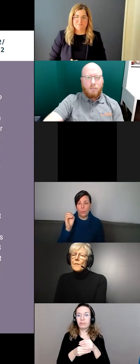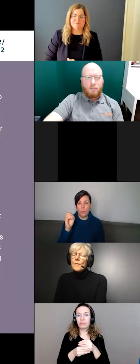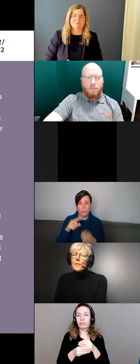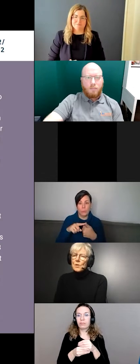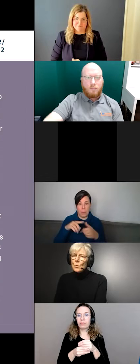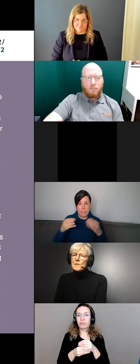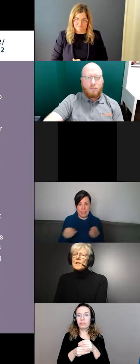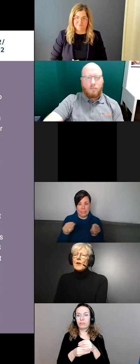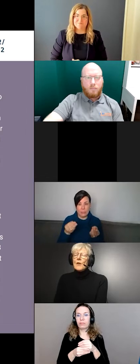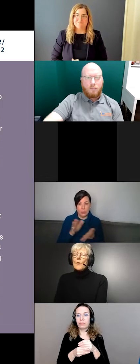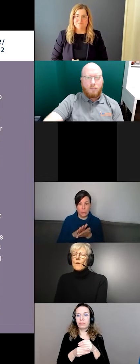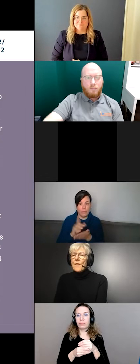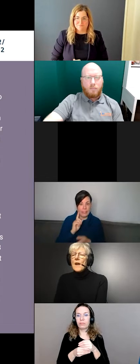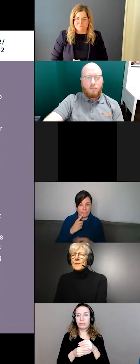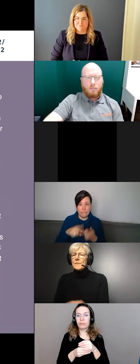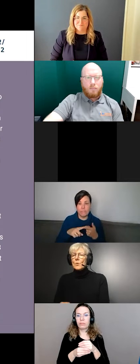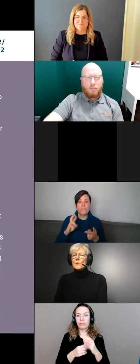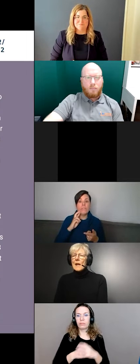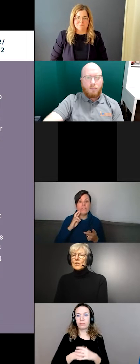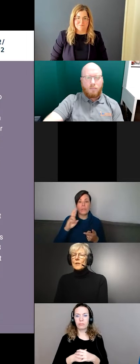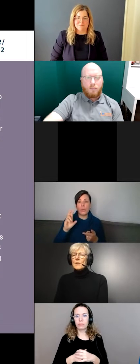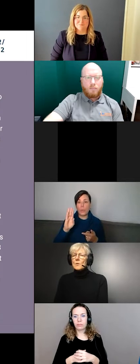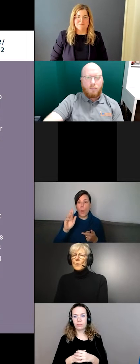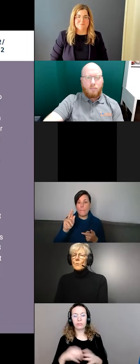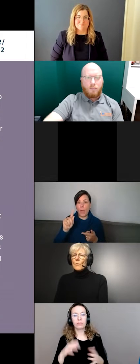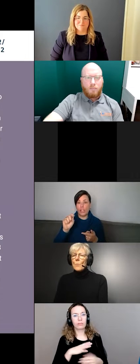Je voulais juste en rajouter un peu sur ce que Lia avait dit.